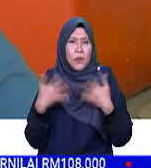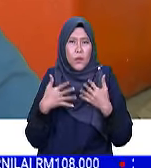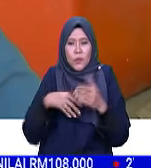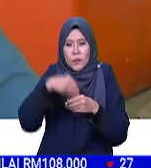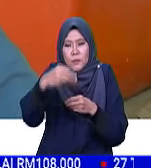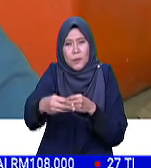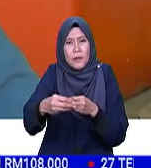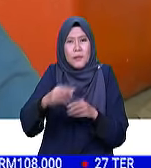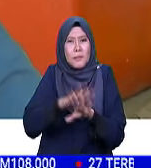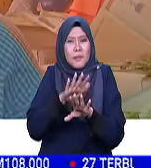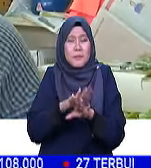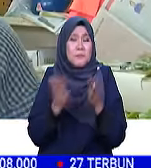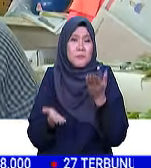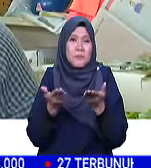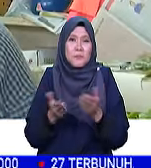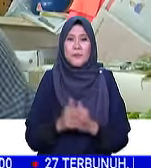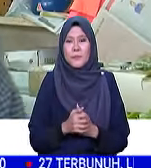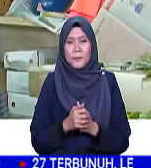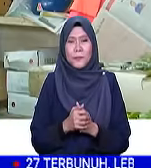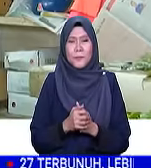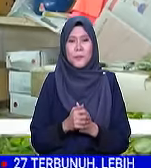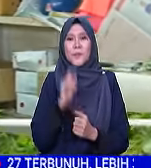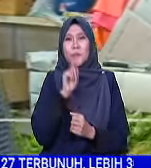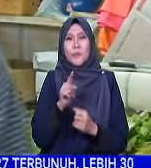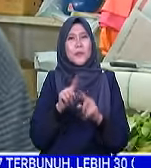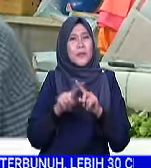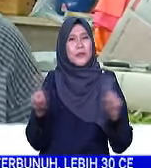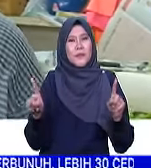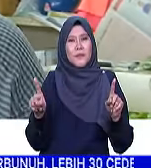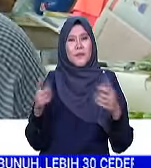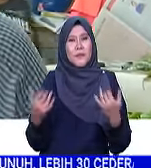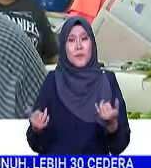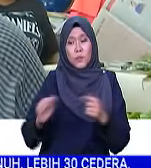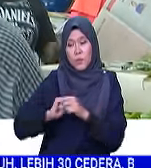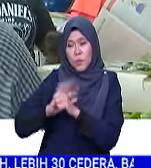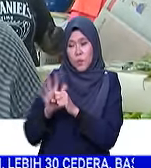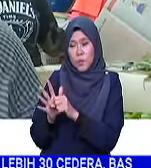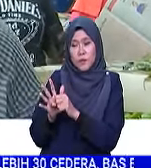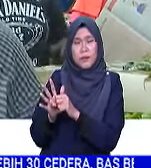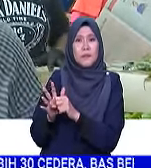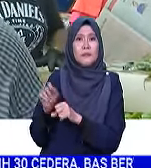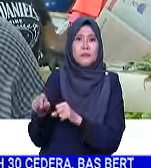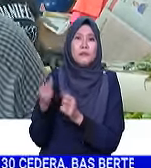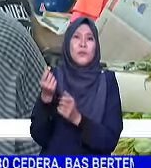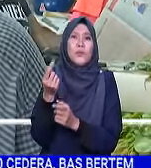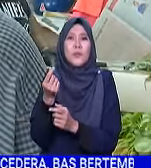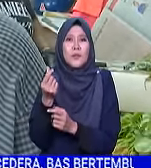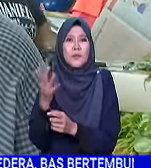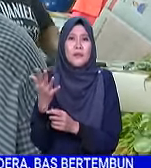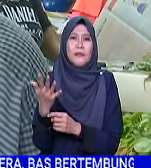nak keluar kan ramai-ramai. Bezanya memang kurang lah. Kenapa pandemik sekarang, diorang pun tak ada duit.